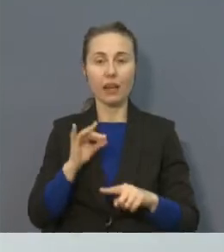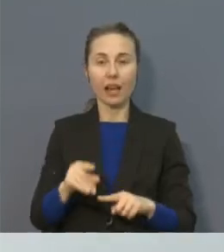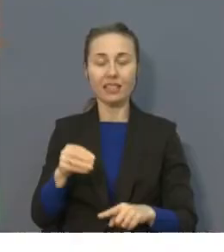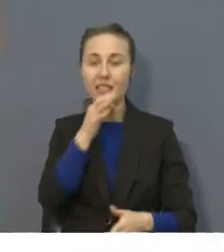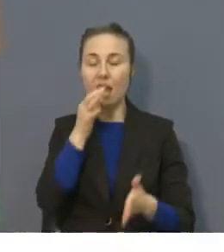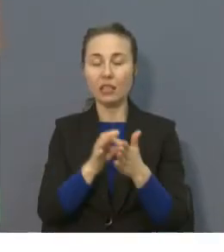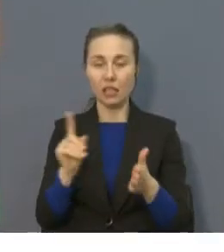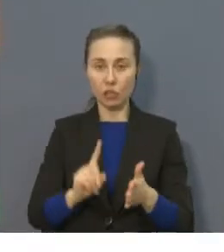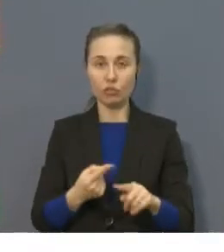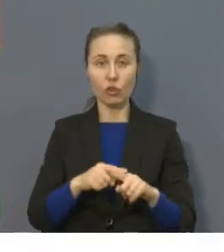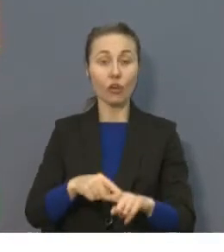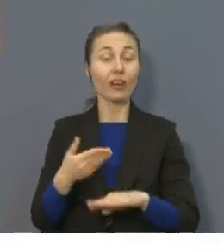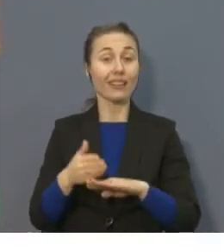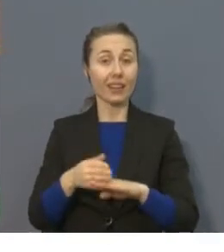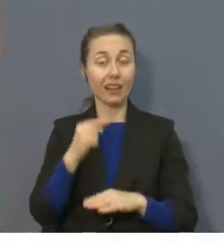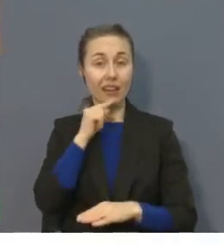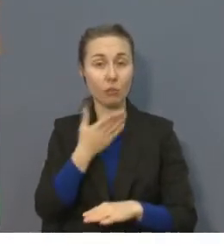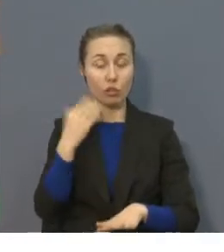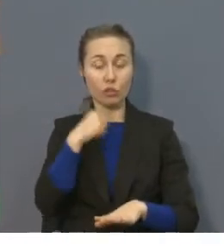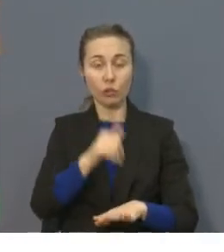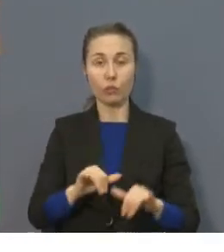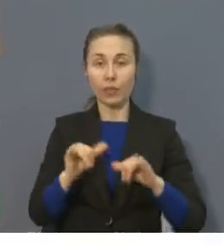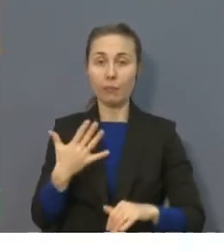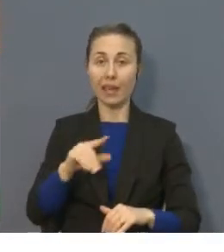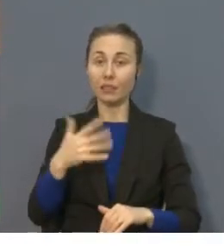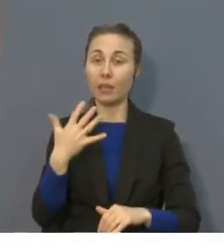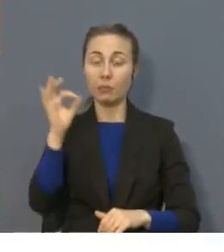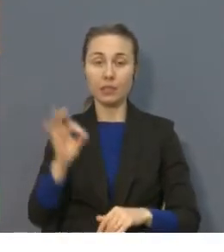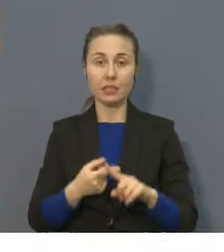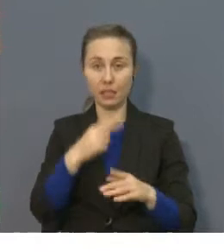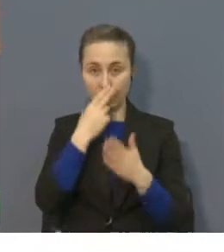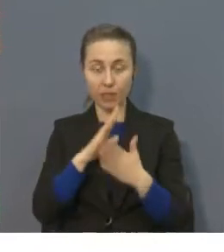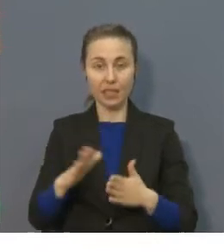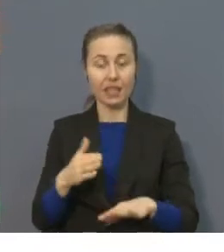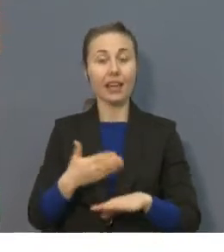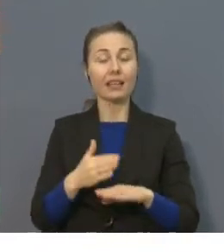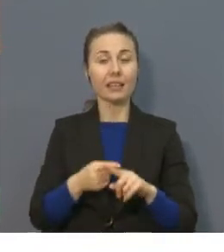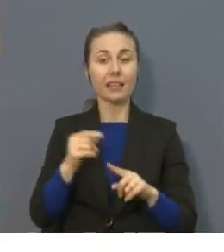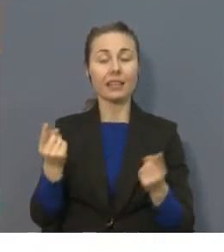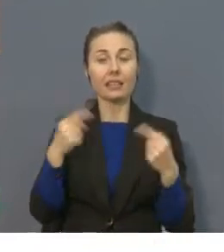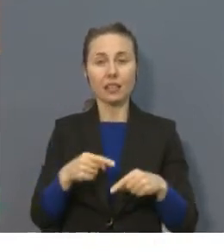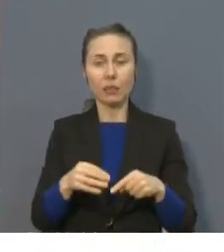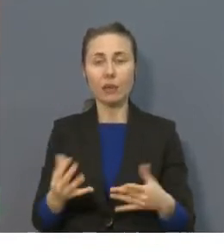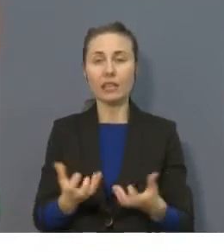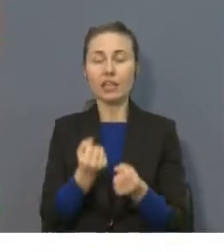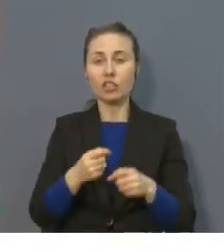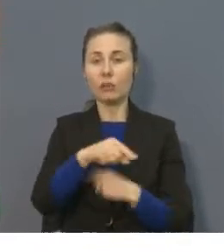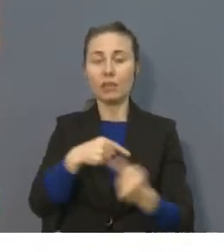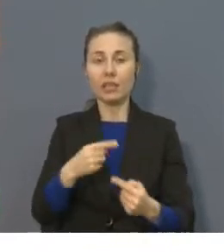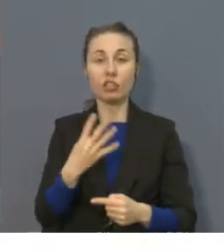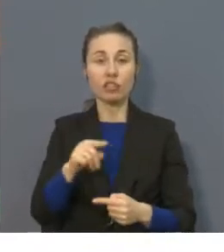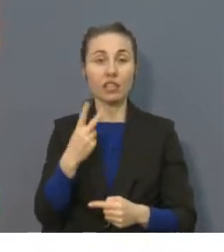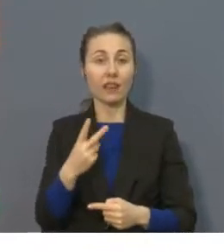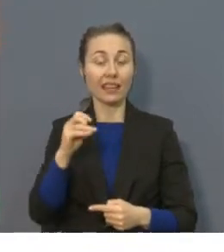бойынша экономиканы кредиттеудің 5,5%-ға ұлғайғаны айтылды. Дағдарысқа қарамастан шағын және орта бизнеске